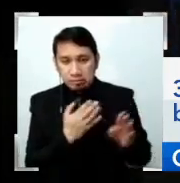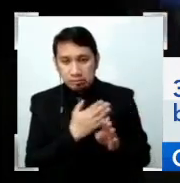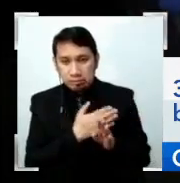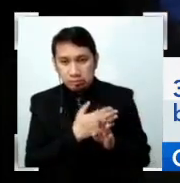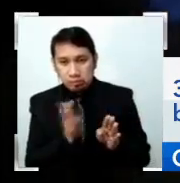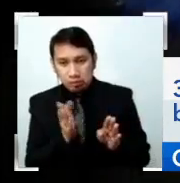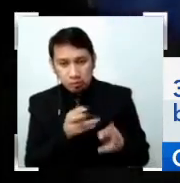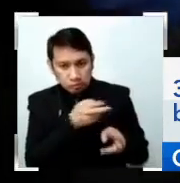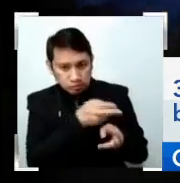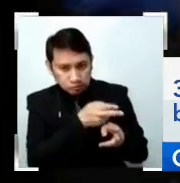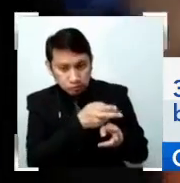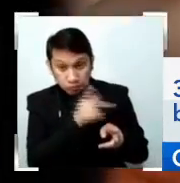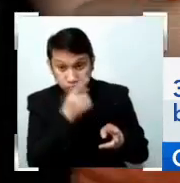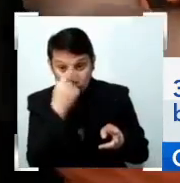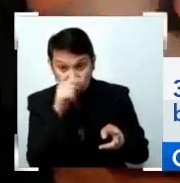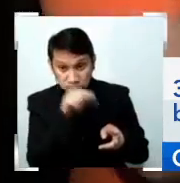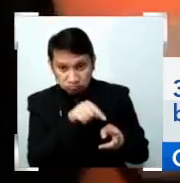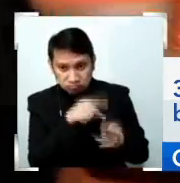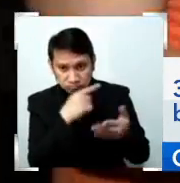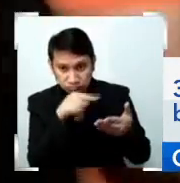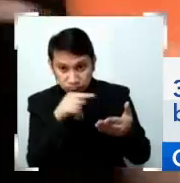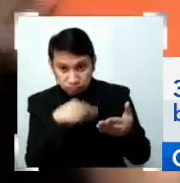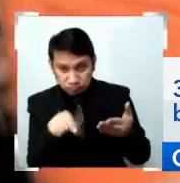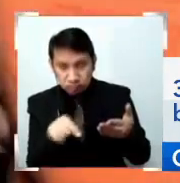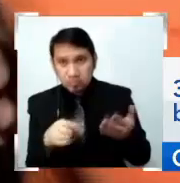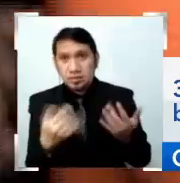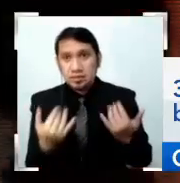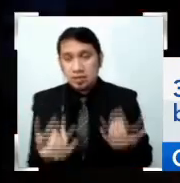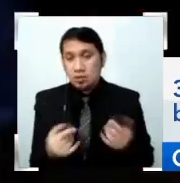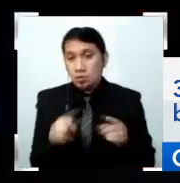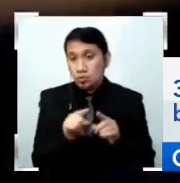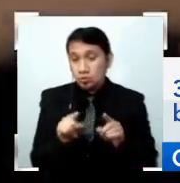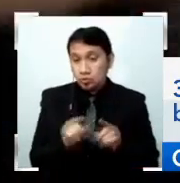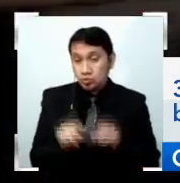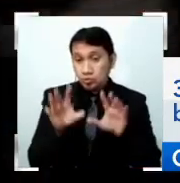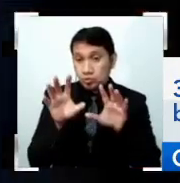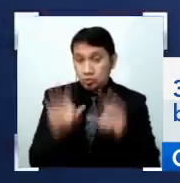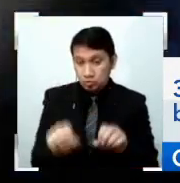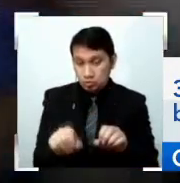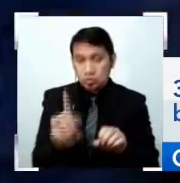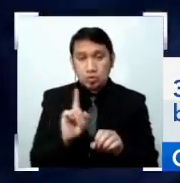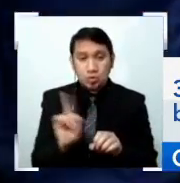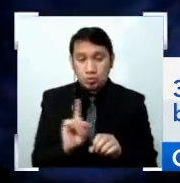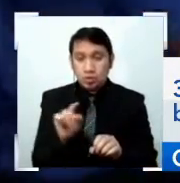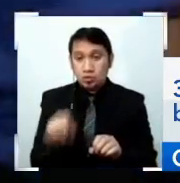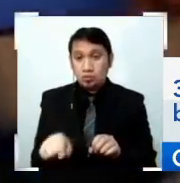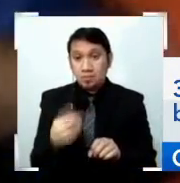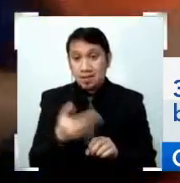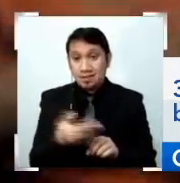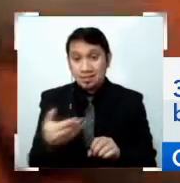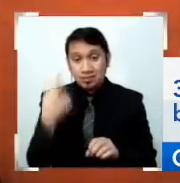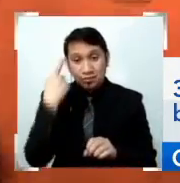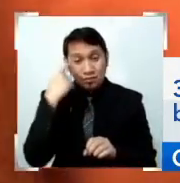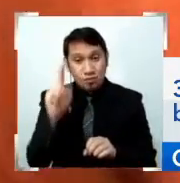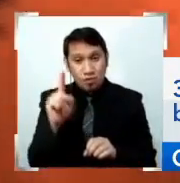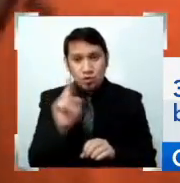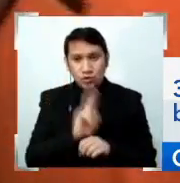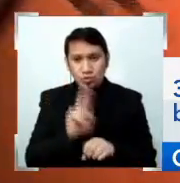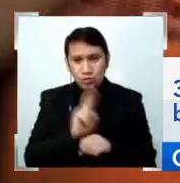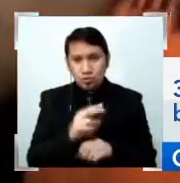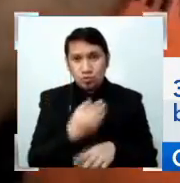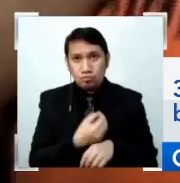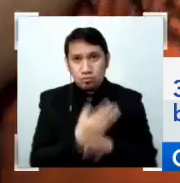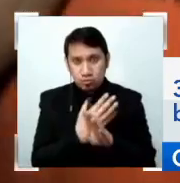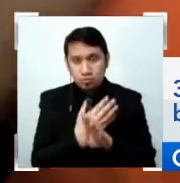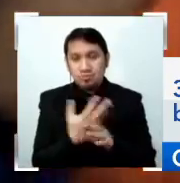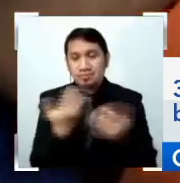checkpoint. Nasamsam din ang nasa 1,000 pieces na improvised blasting caps. Lahat ng mga ito, kumpiskado